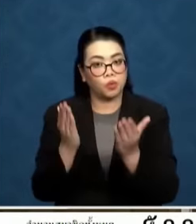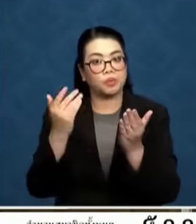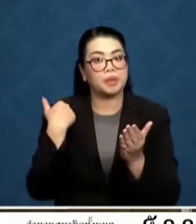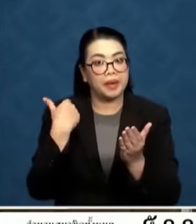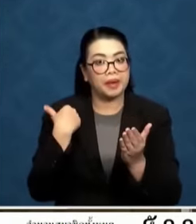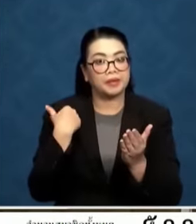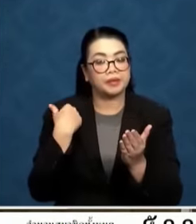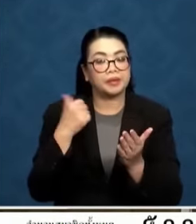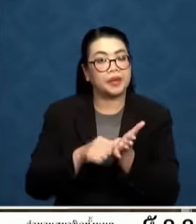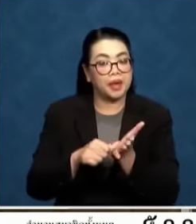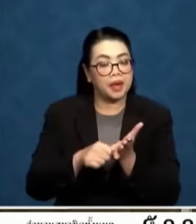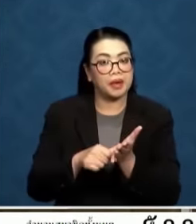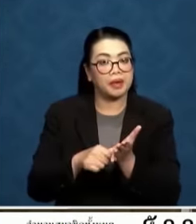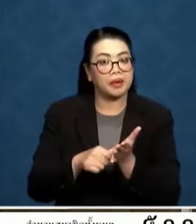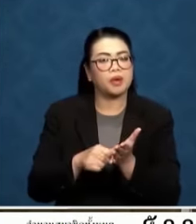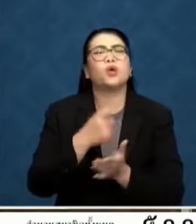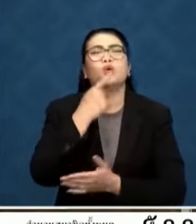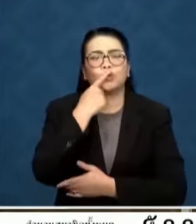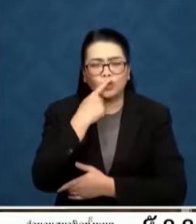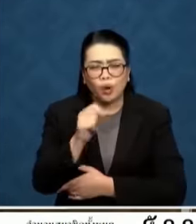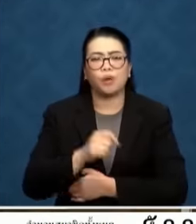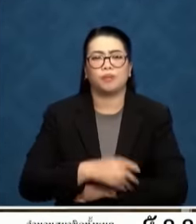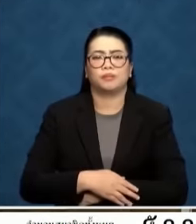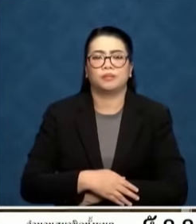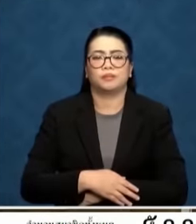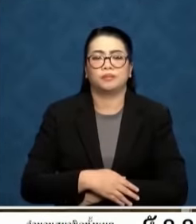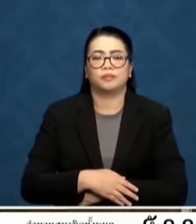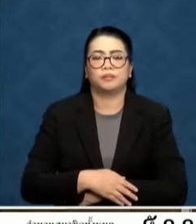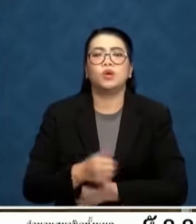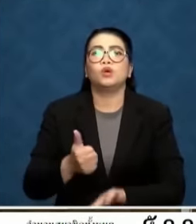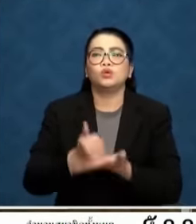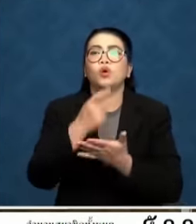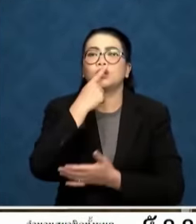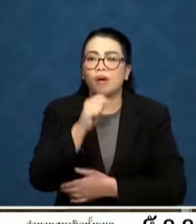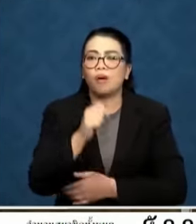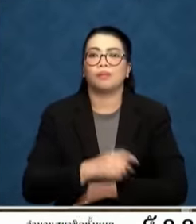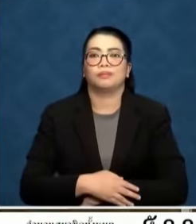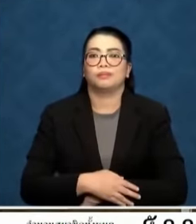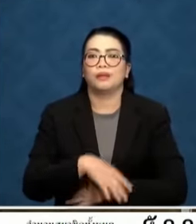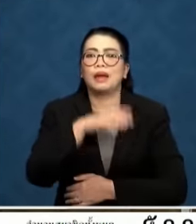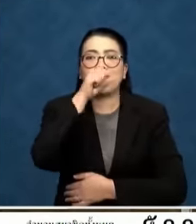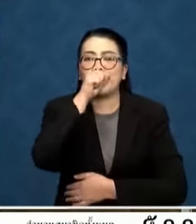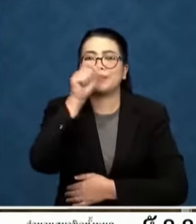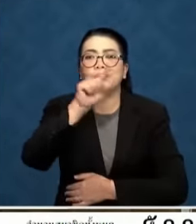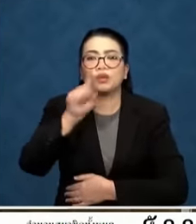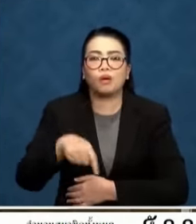ด้วยครับมันไม่ใช่ความลับท่านต้องเปิดเผยกับประชาชน